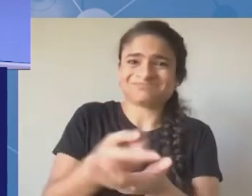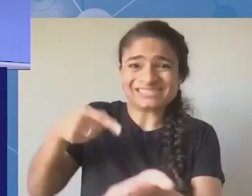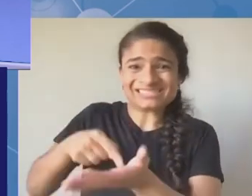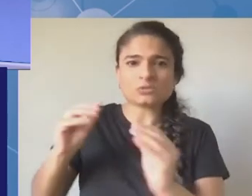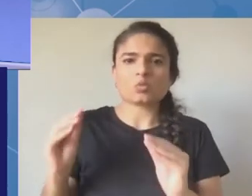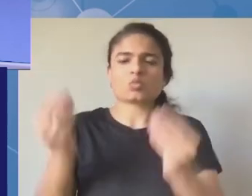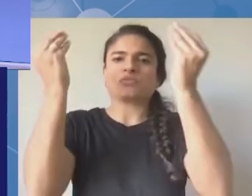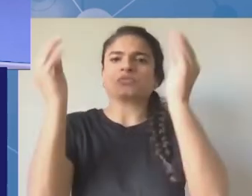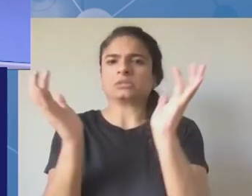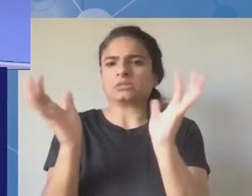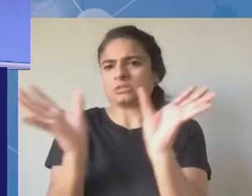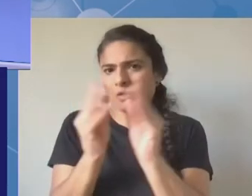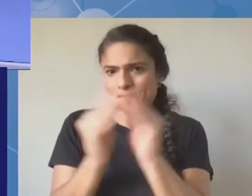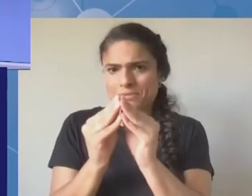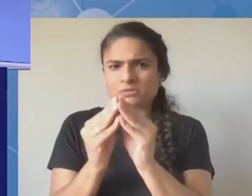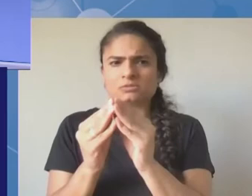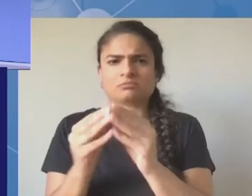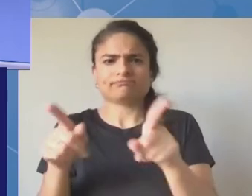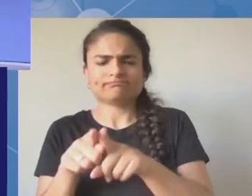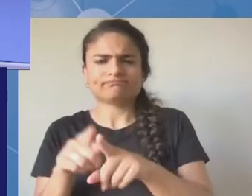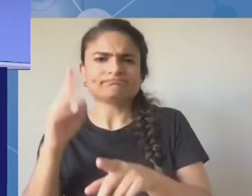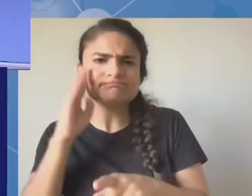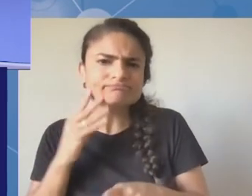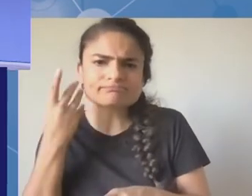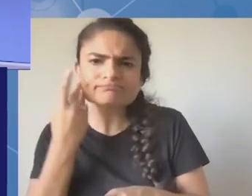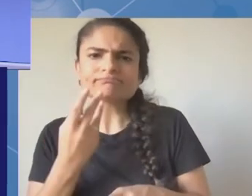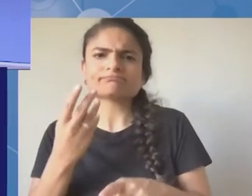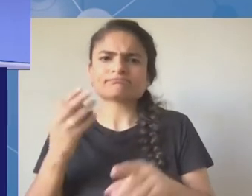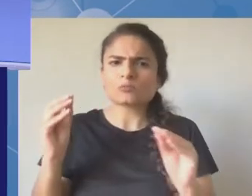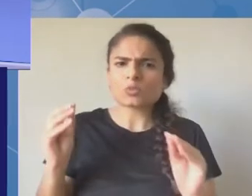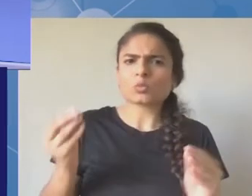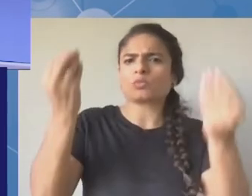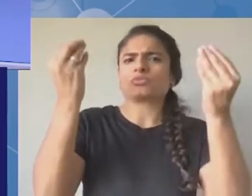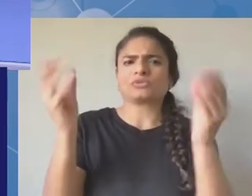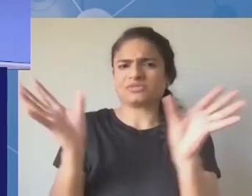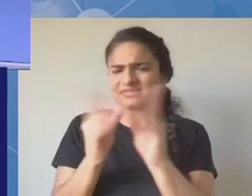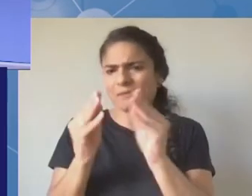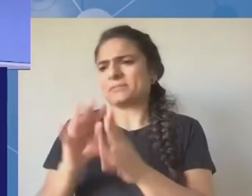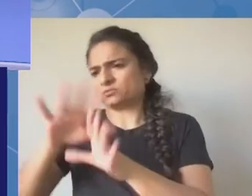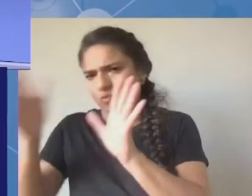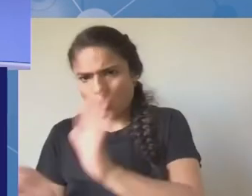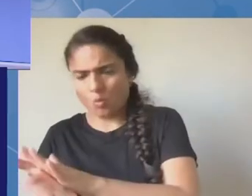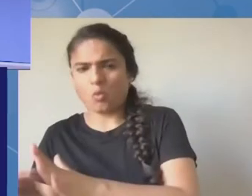لكي تصبح أصواتهم مسموعة وأيضا موجودة في التقارير